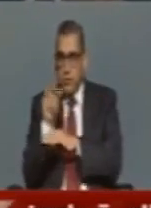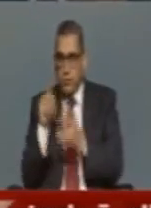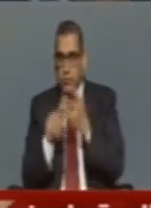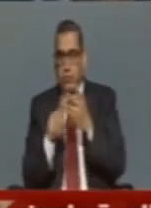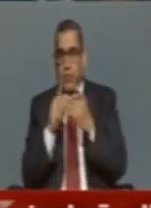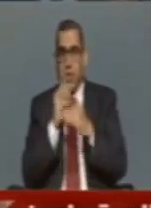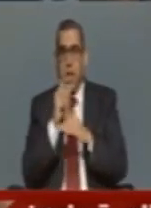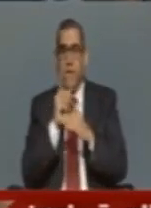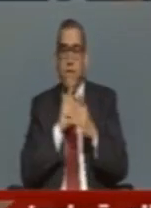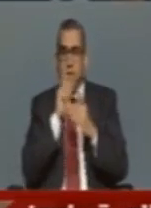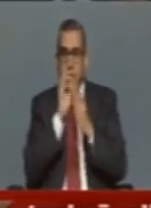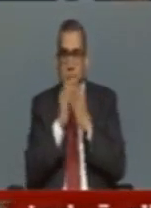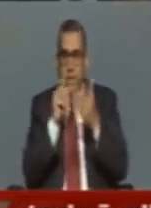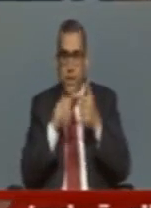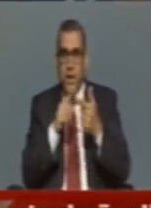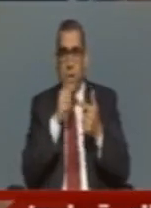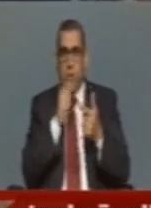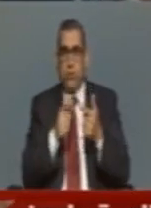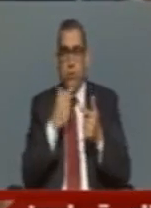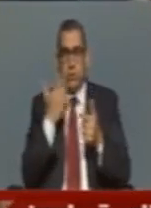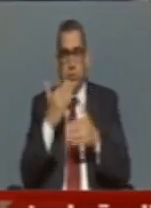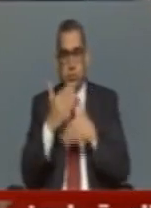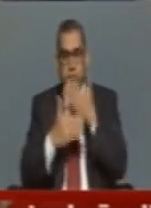جدا لانه بيأثر في الاقتصاد.